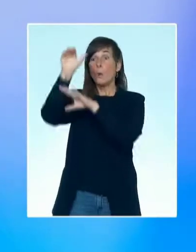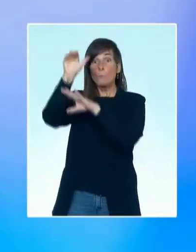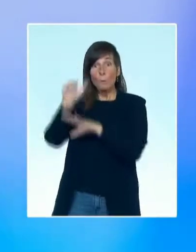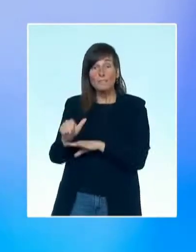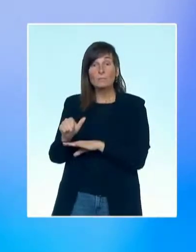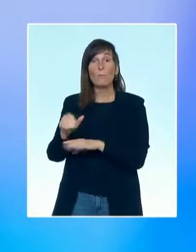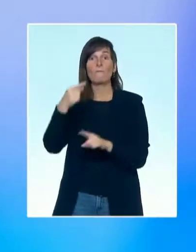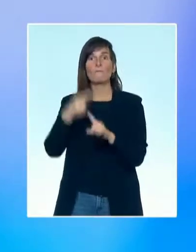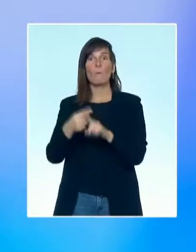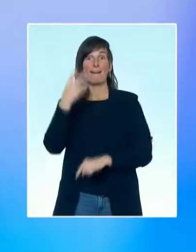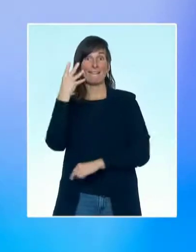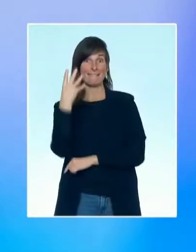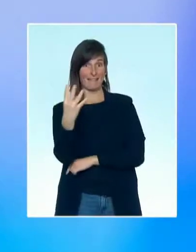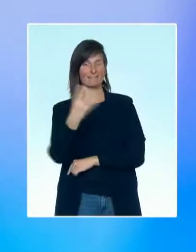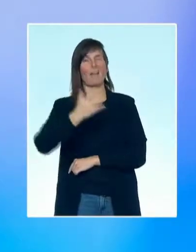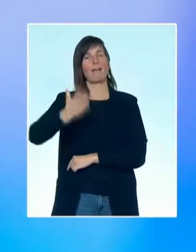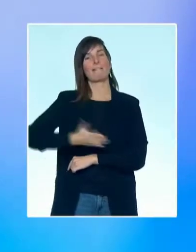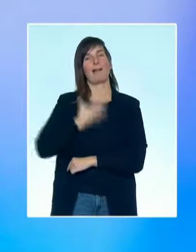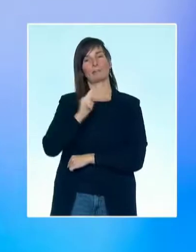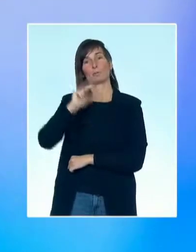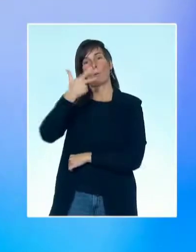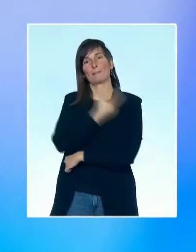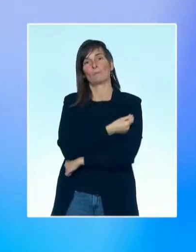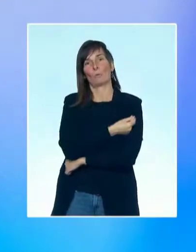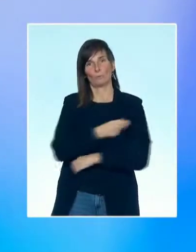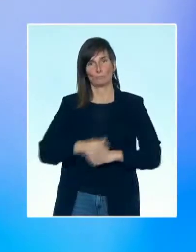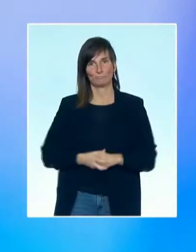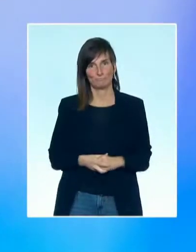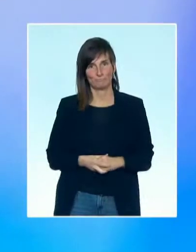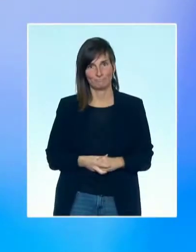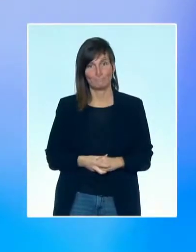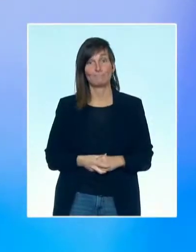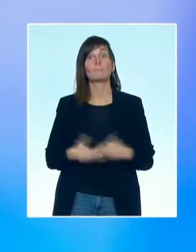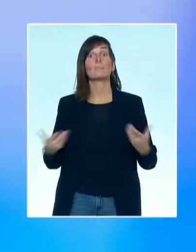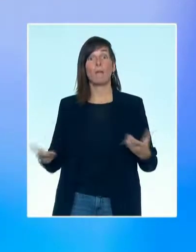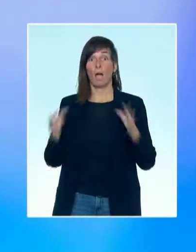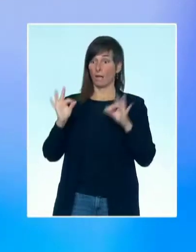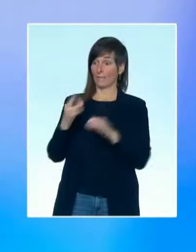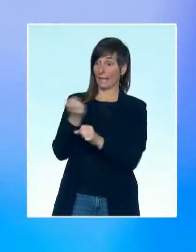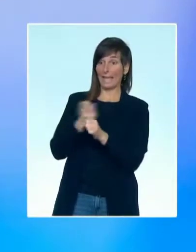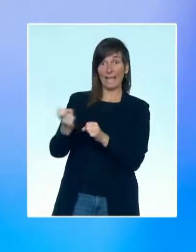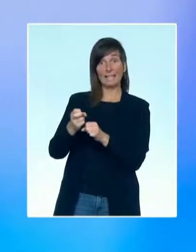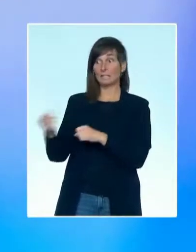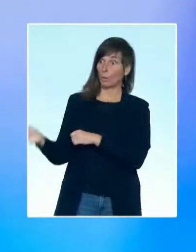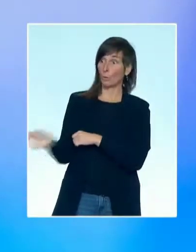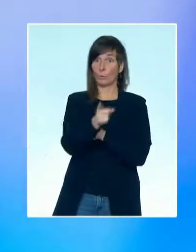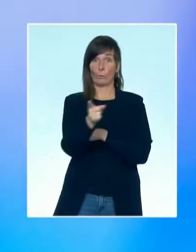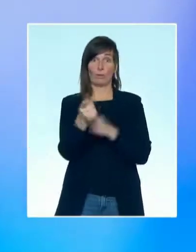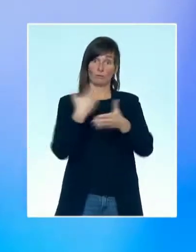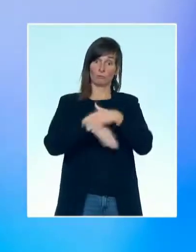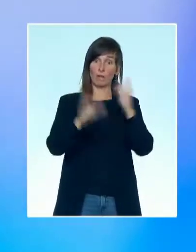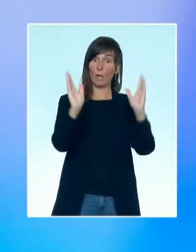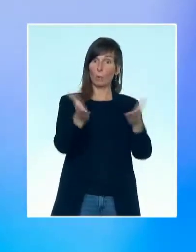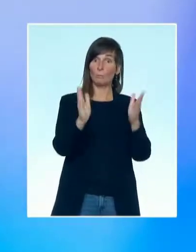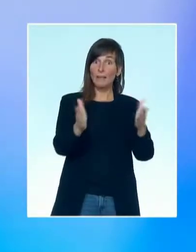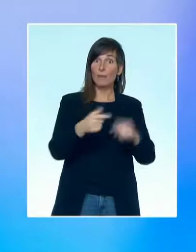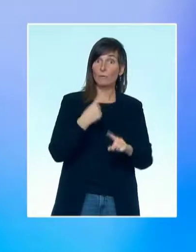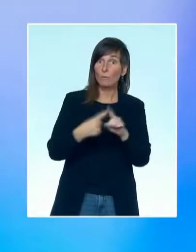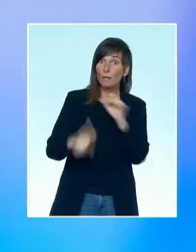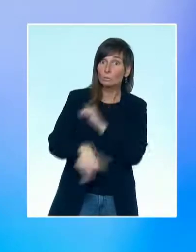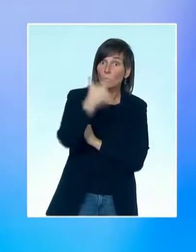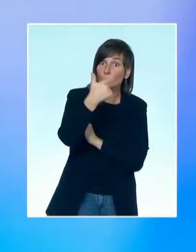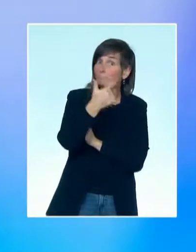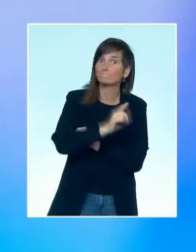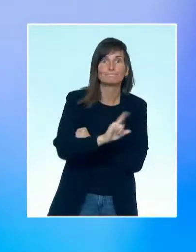plus forte après son rappel qu'avant. Son risque d'être hospitalisé sera non pas 12 fois, mais près